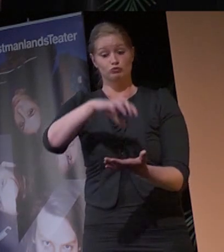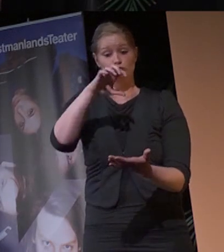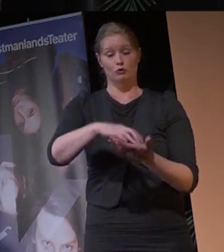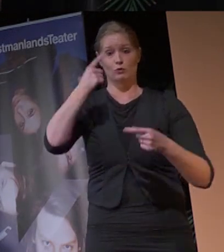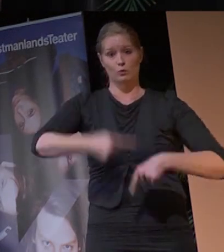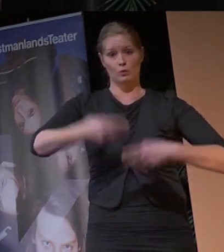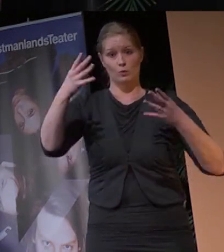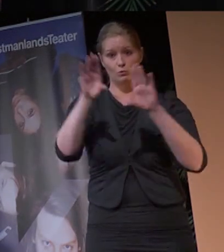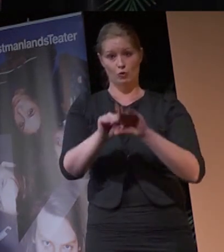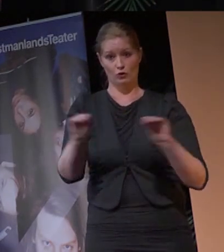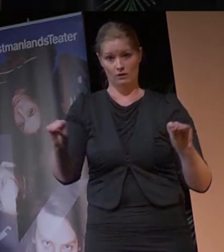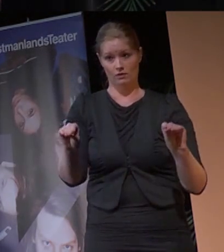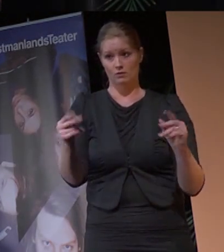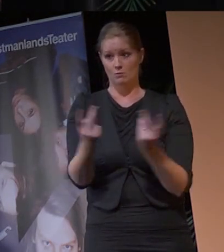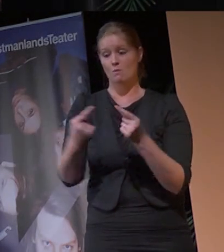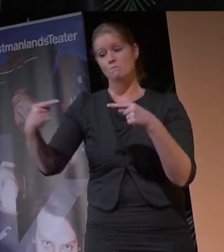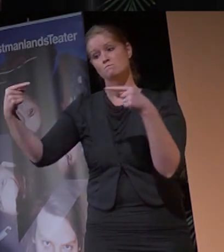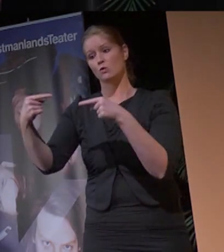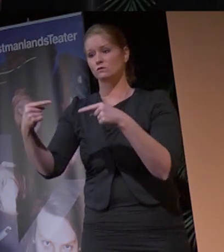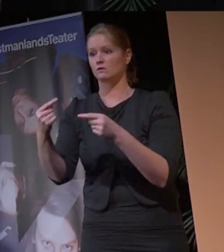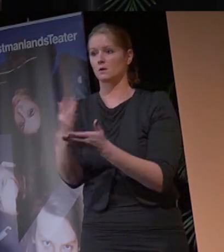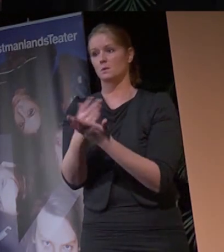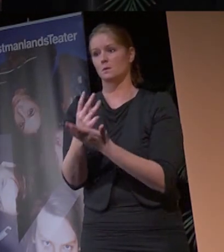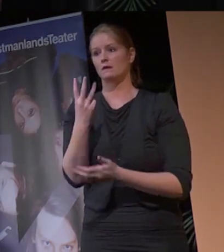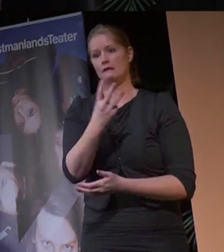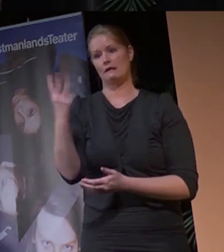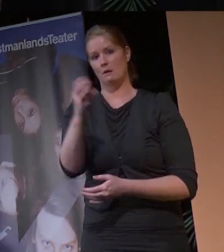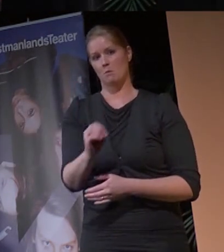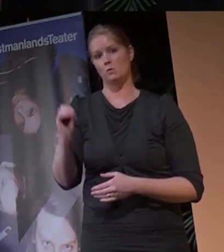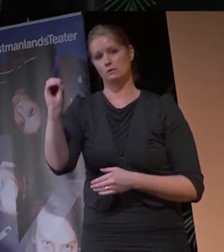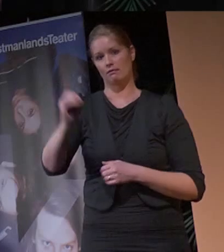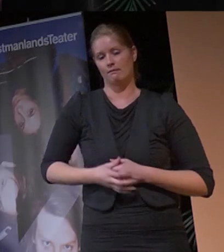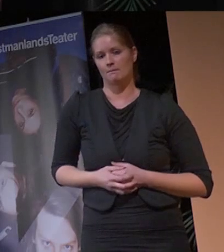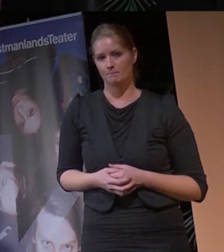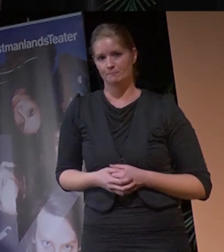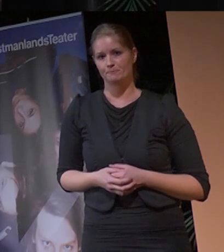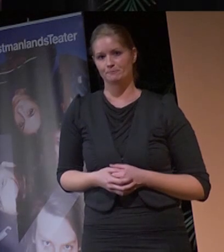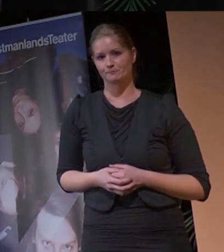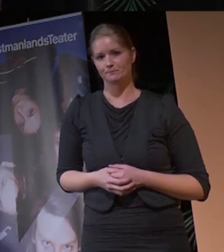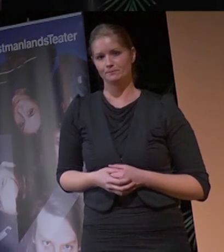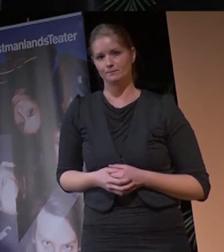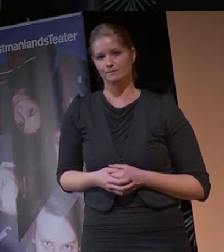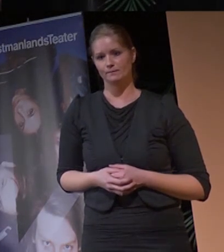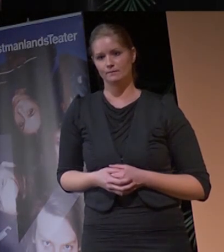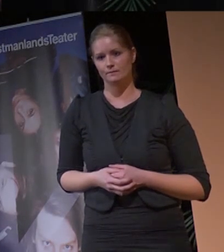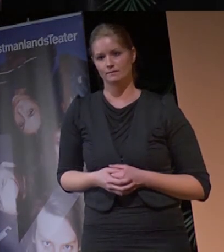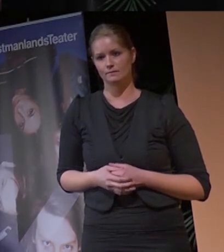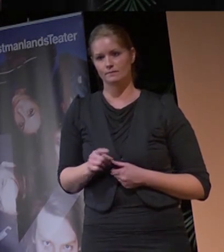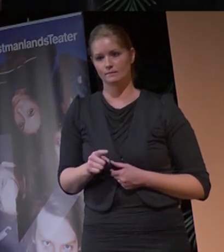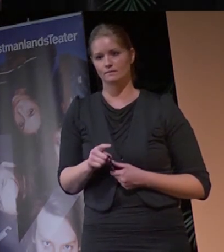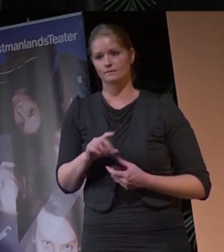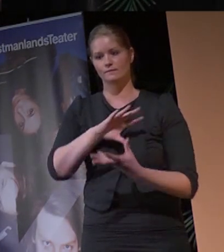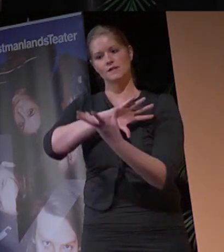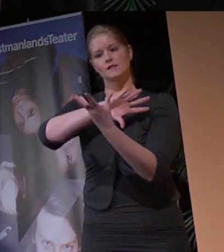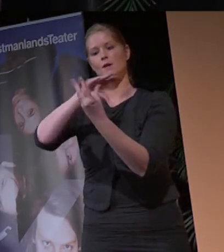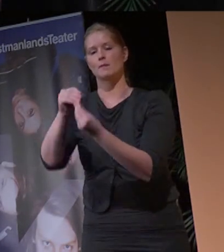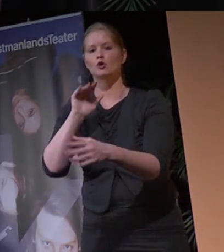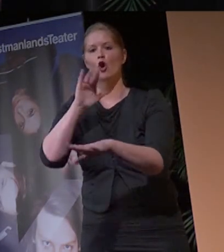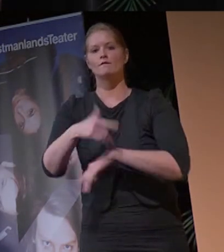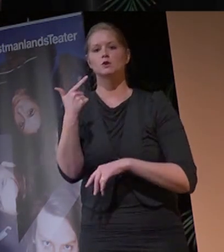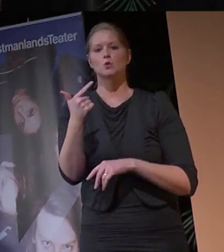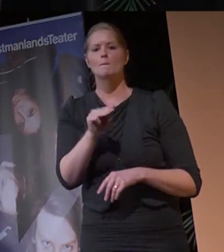kulturbudgeten, vilket motsvarar cirka 33%. Och den når sammanlagt över